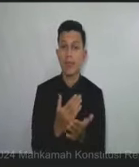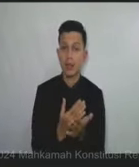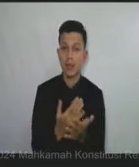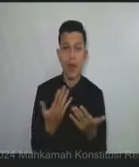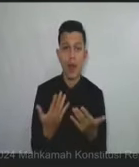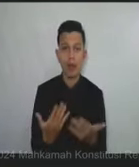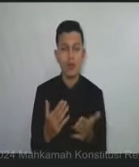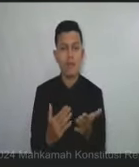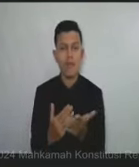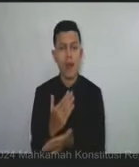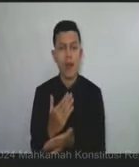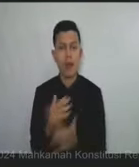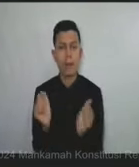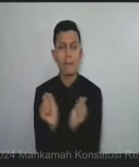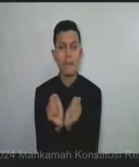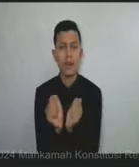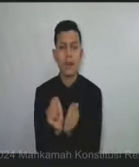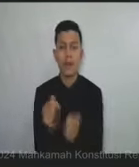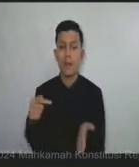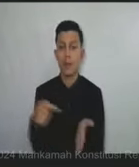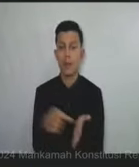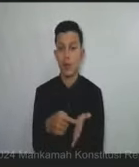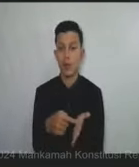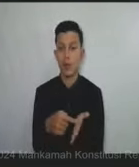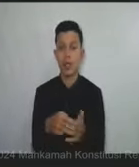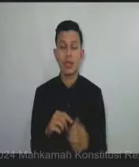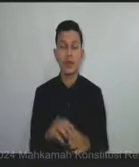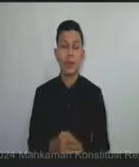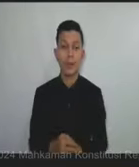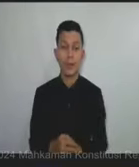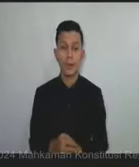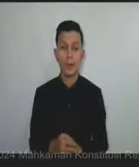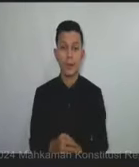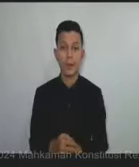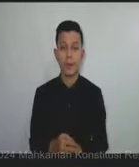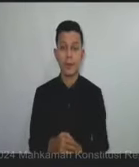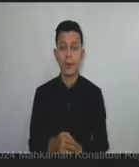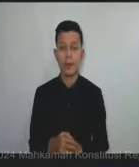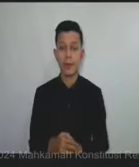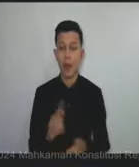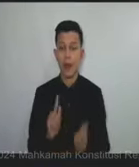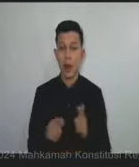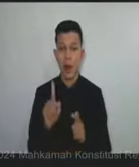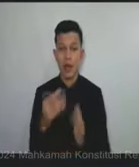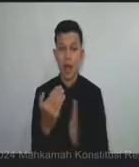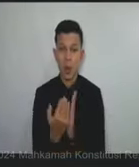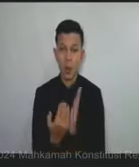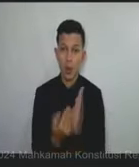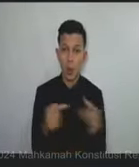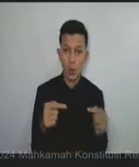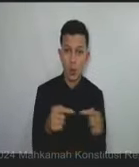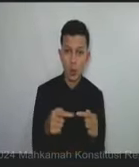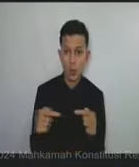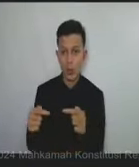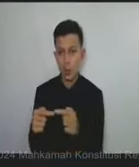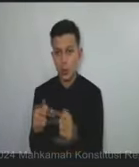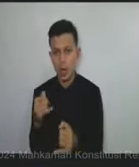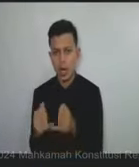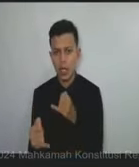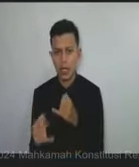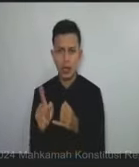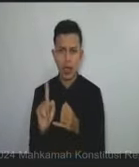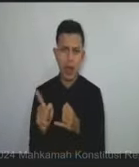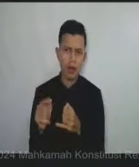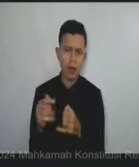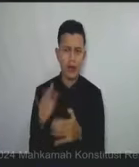pelanggaran pidana Pemilu demikian halnya jika ada pengaturan yang saling berkelindan sehingga menimbulkan ambiguitas hal tersebut